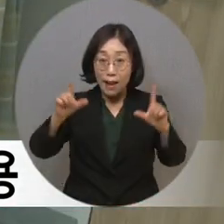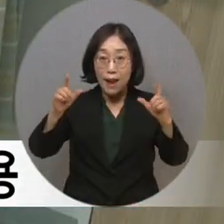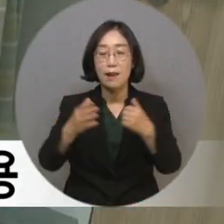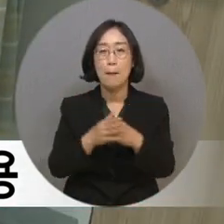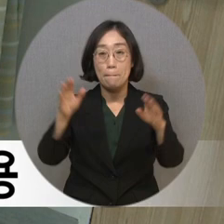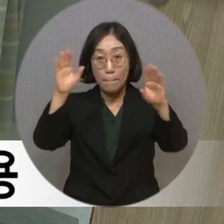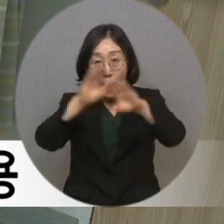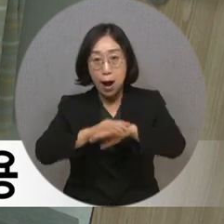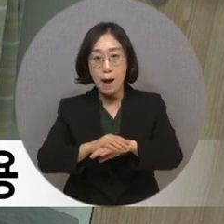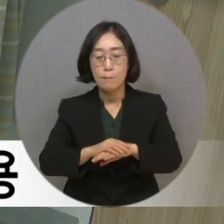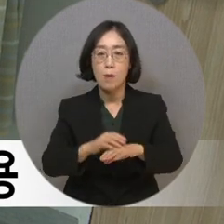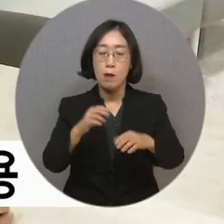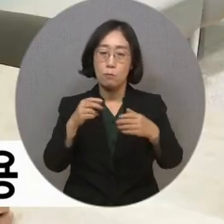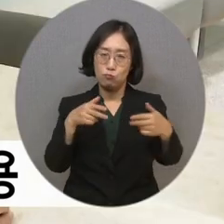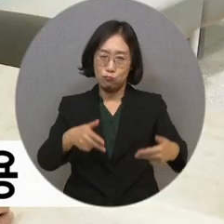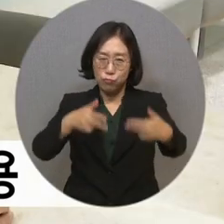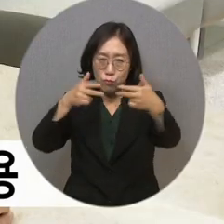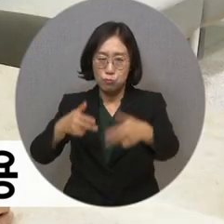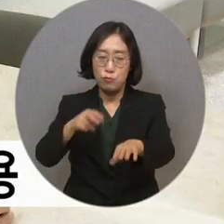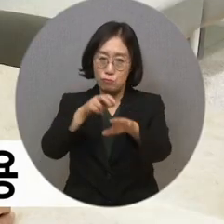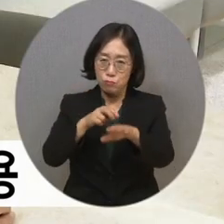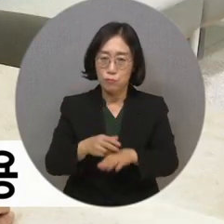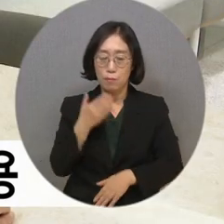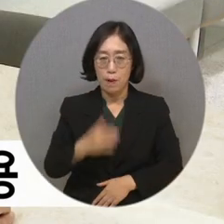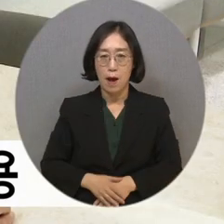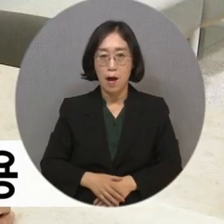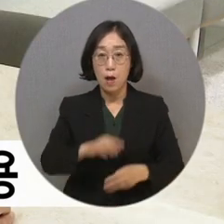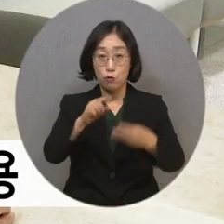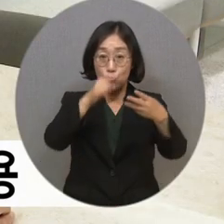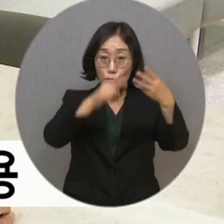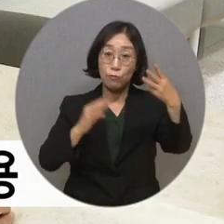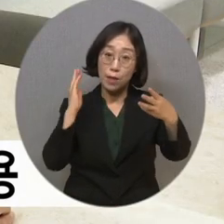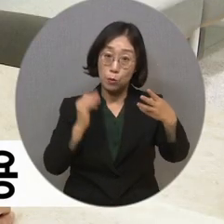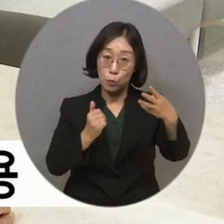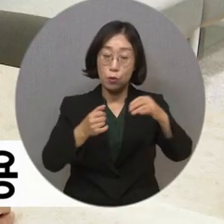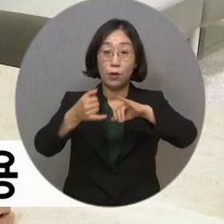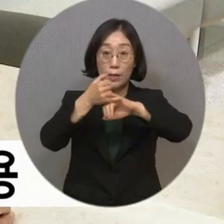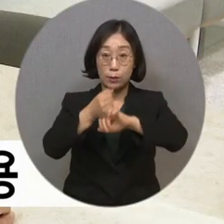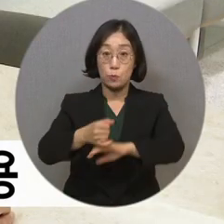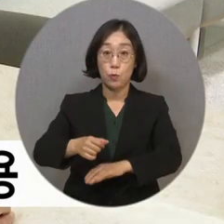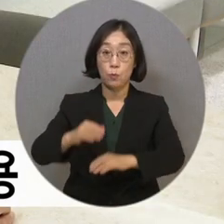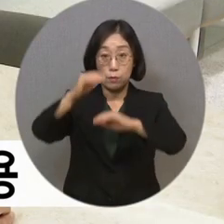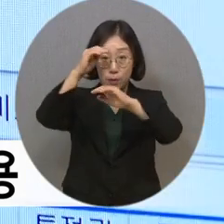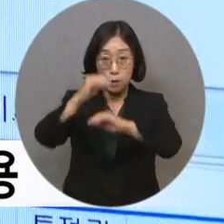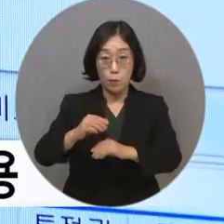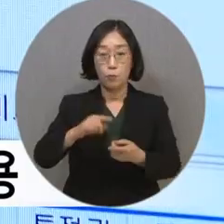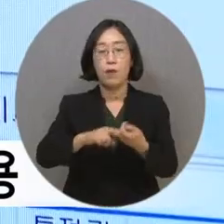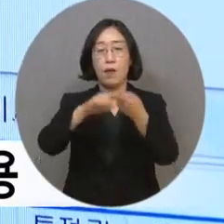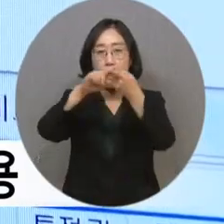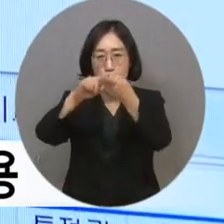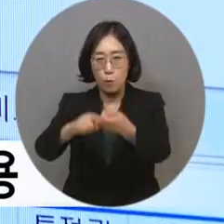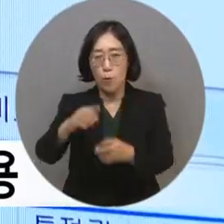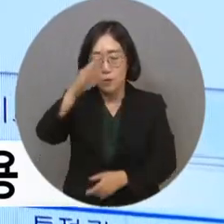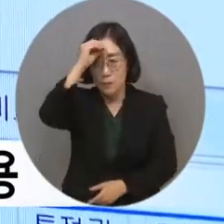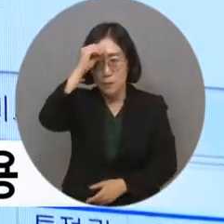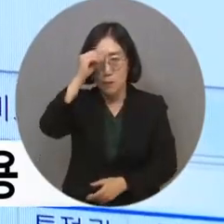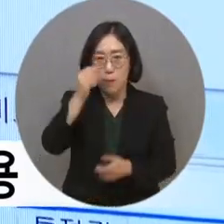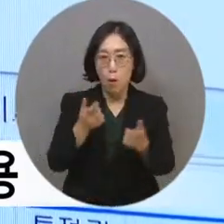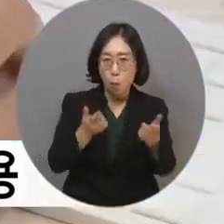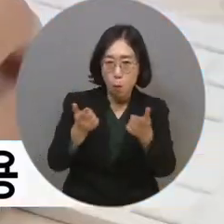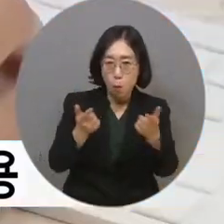계획입니다. 비대면 진료는 윤석열 정부의 국정과제로서 이번 보완 방안은 시범사업 시행 6개월을